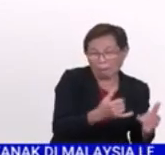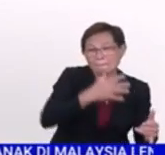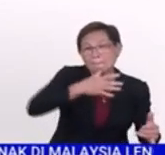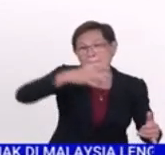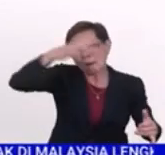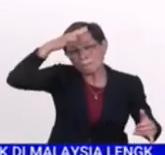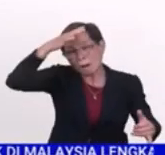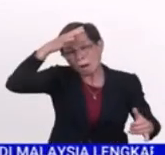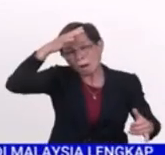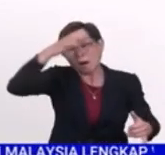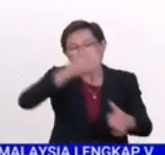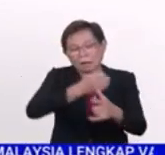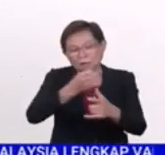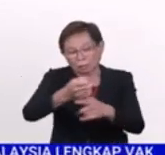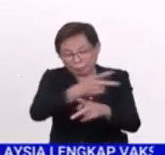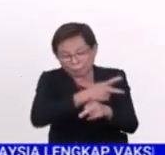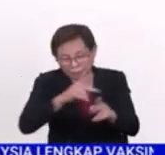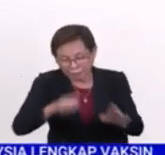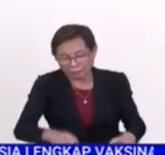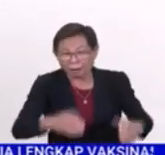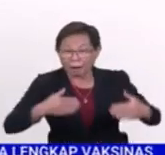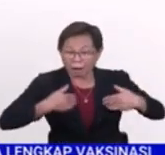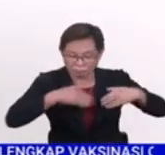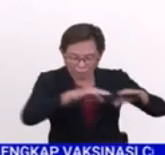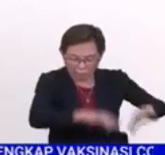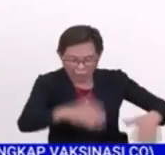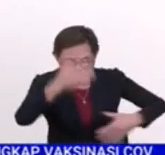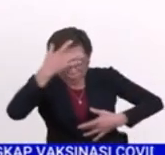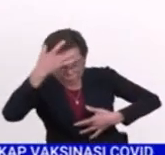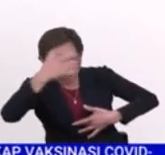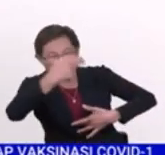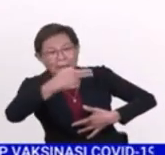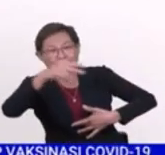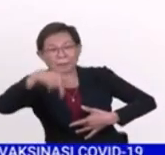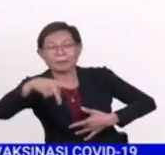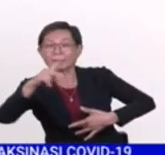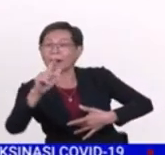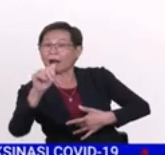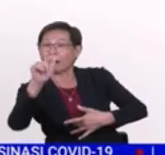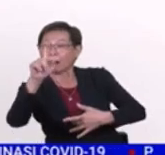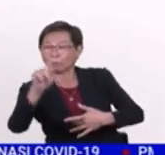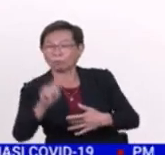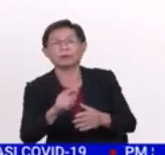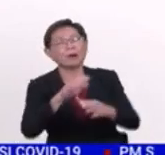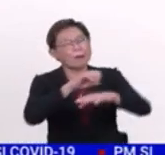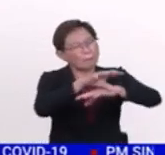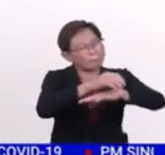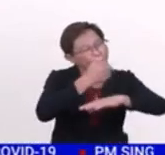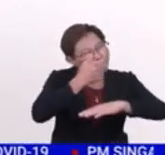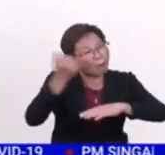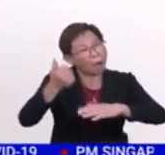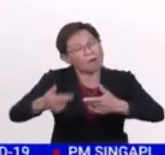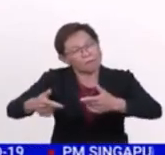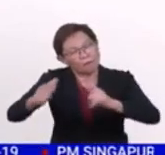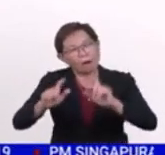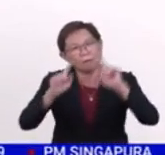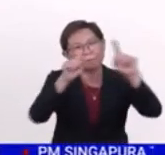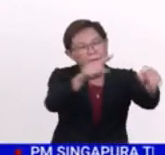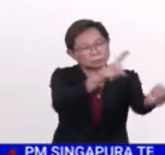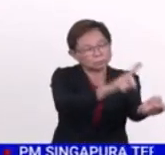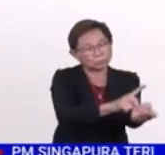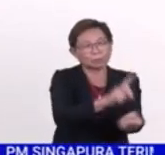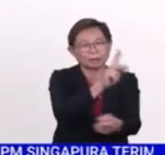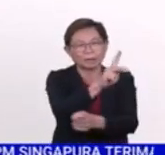Bapa atau penjaga kepada kanak-kanak yang mengalami gejala berkaitan hepatitis akut dinasihatkan segera mendapatkan rawatan